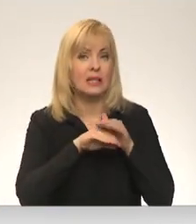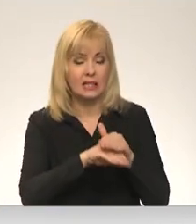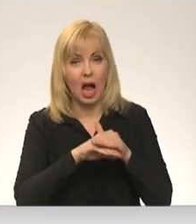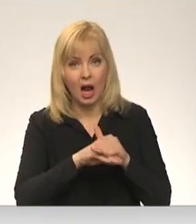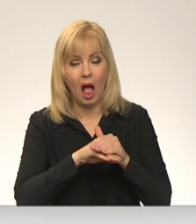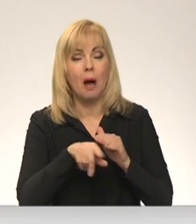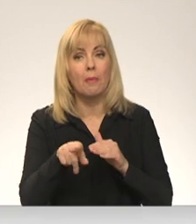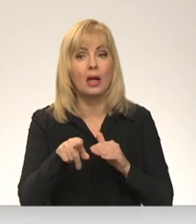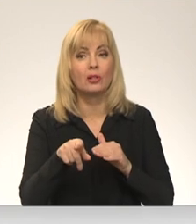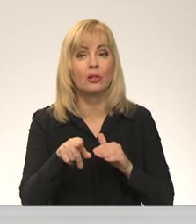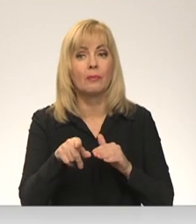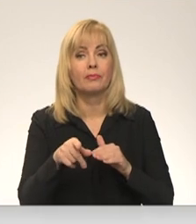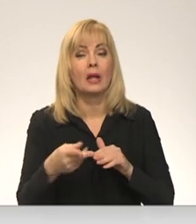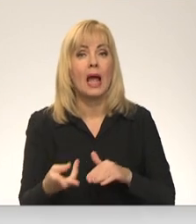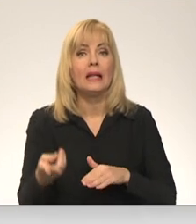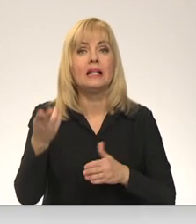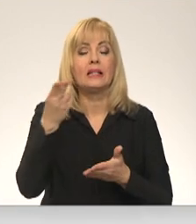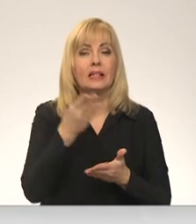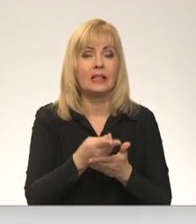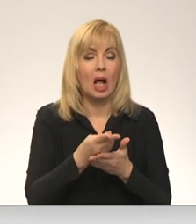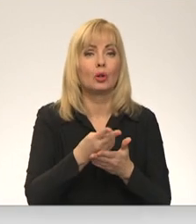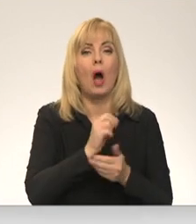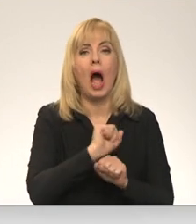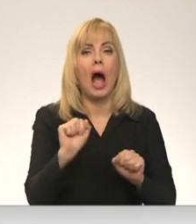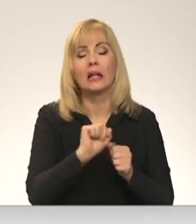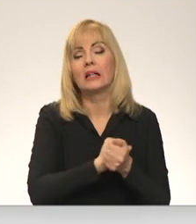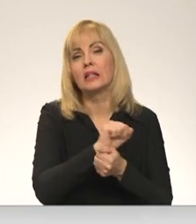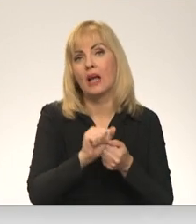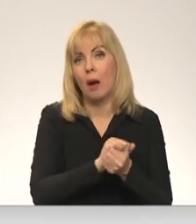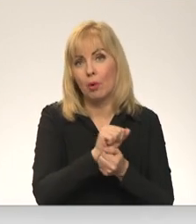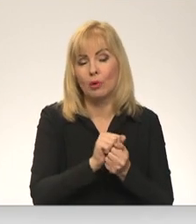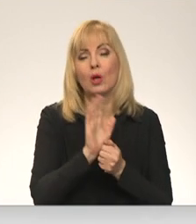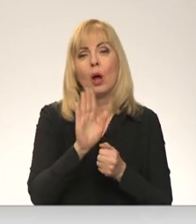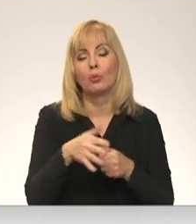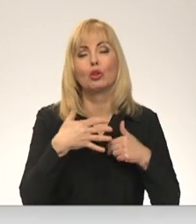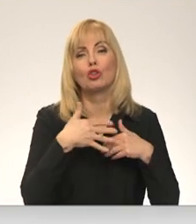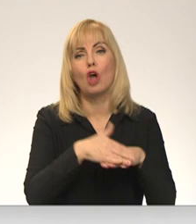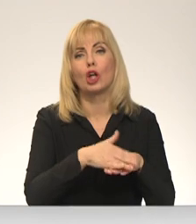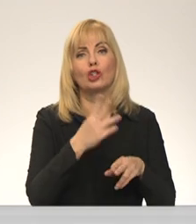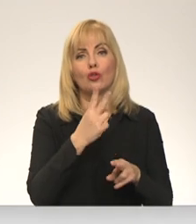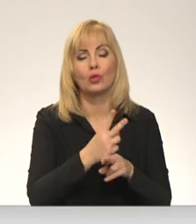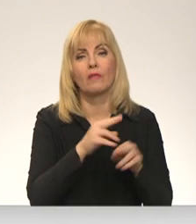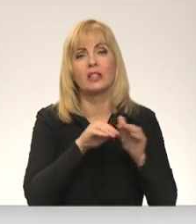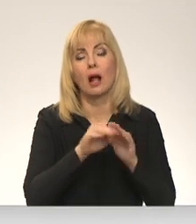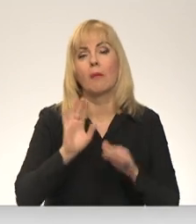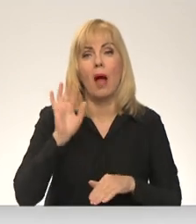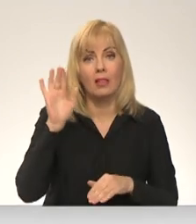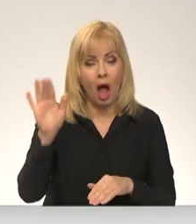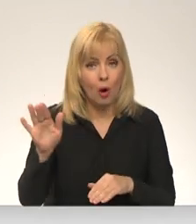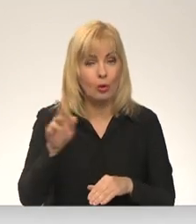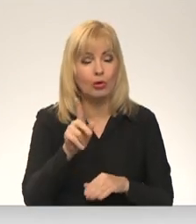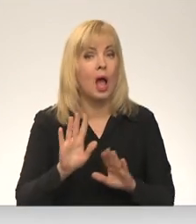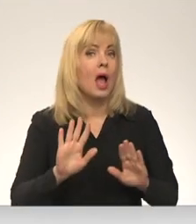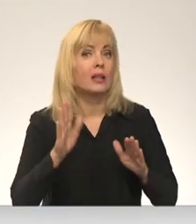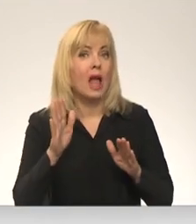vraki, izcelti, tie ļoti strauji degradējās, un tas būtu ļoti sarežģīts uzdevums to saglabāt nākotnē. Tikmēr